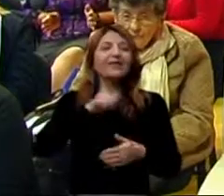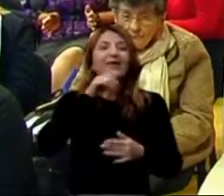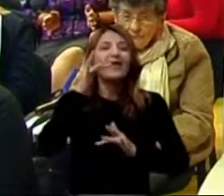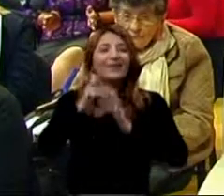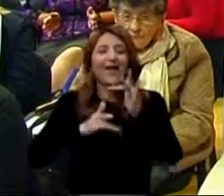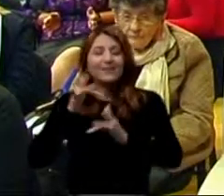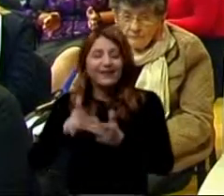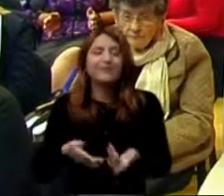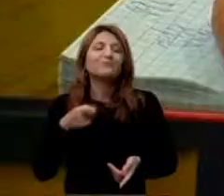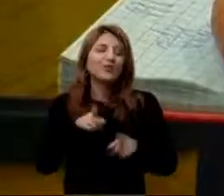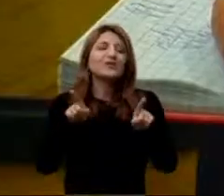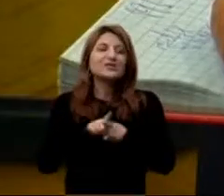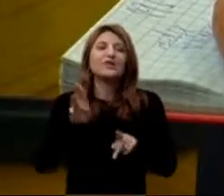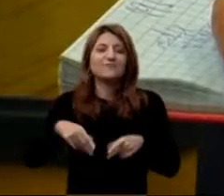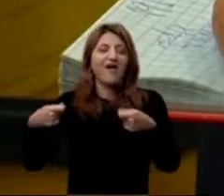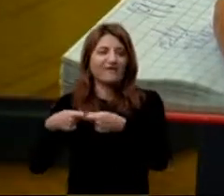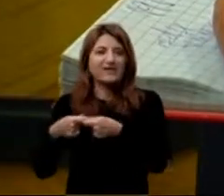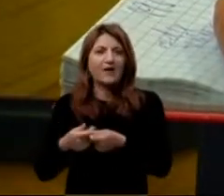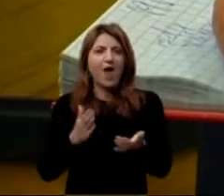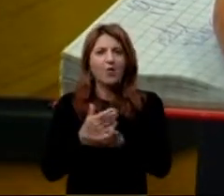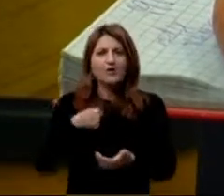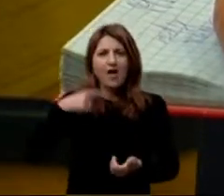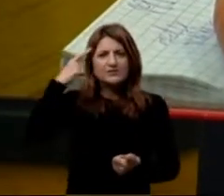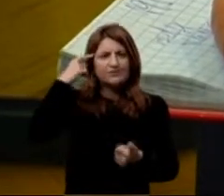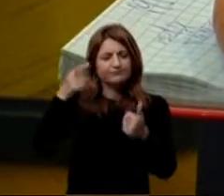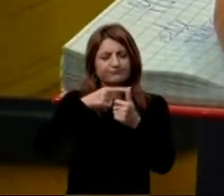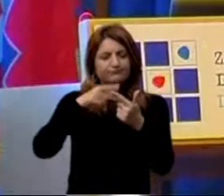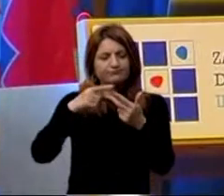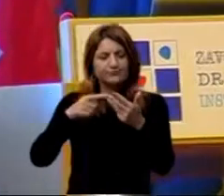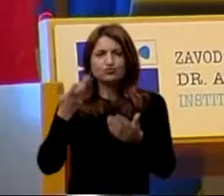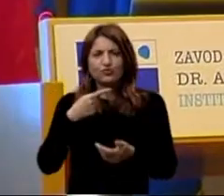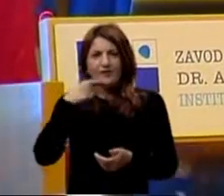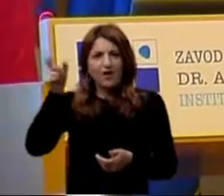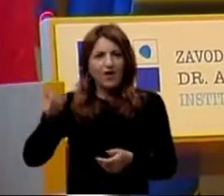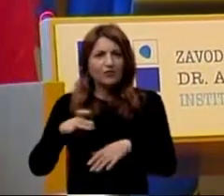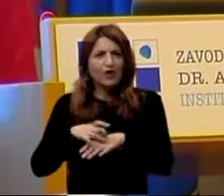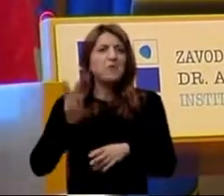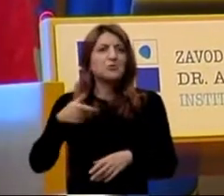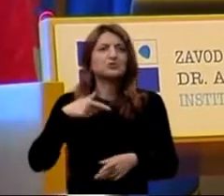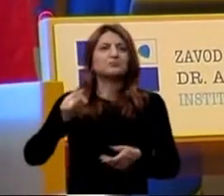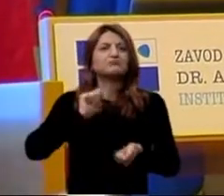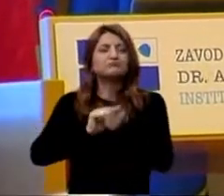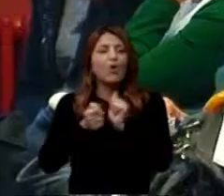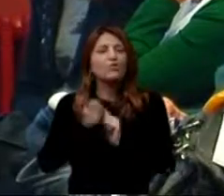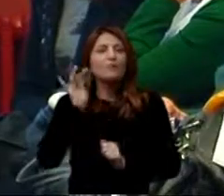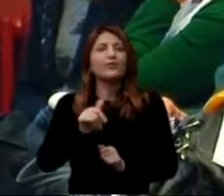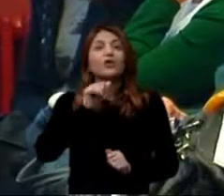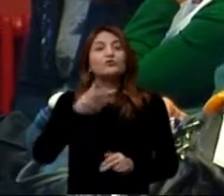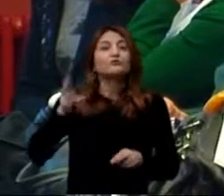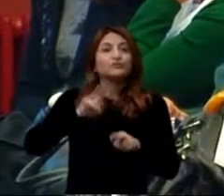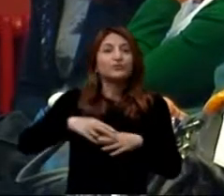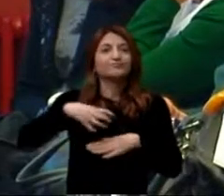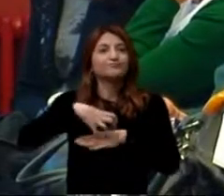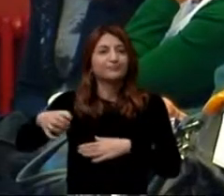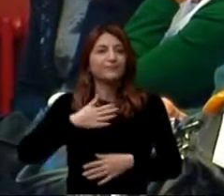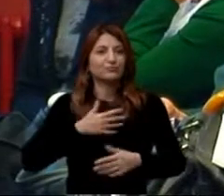velikog utjecaja na starenje. Samo ako znamo sve faktore koje je istaknuo Rubelj, možemo se boriti protiv njih i ujedno produžiti svoj